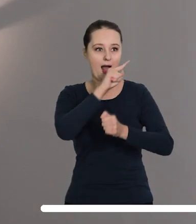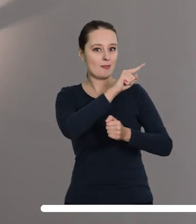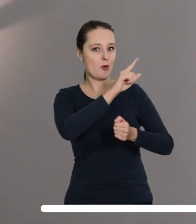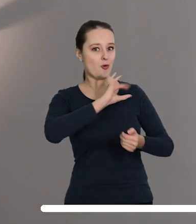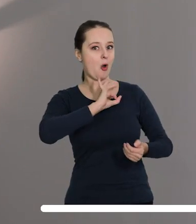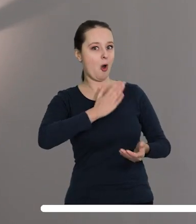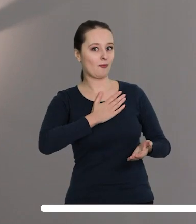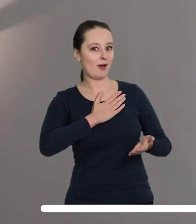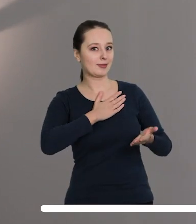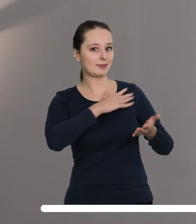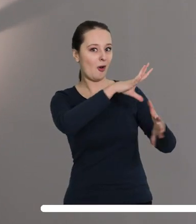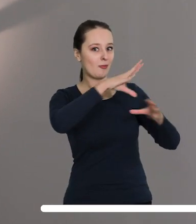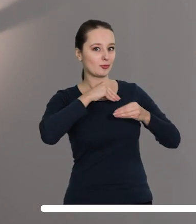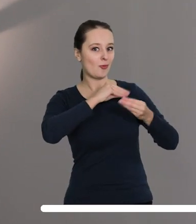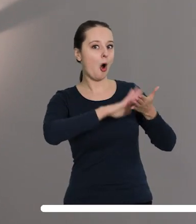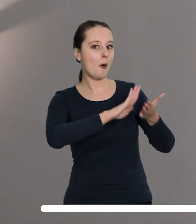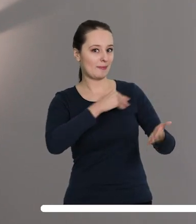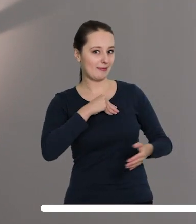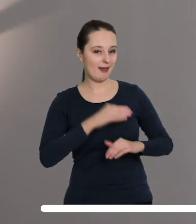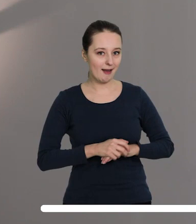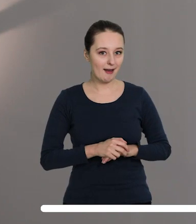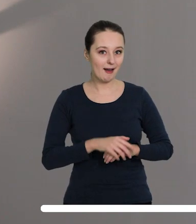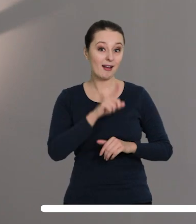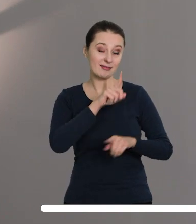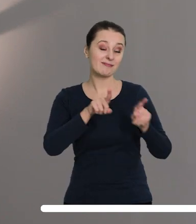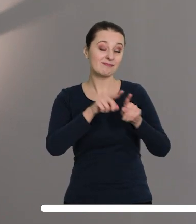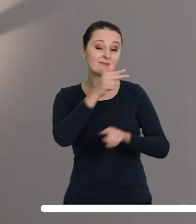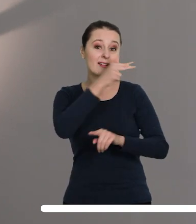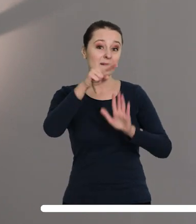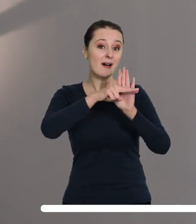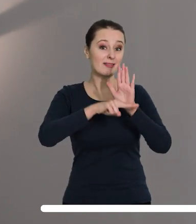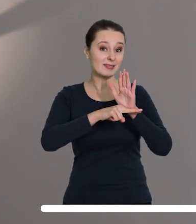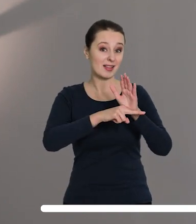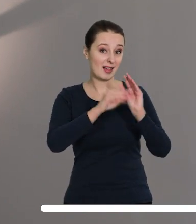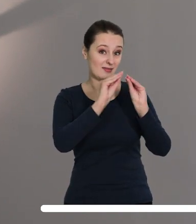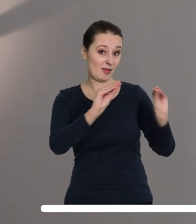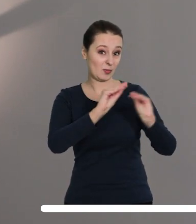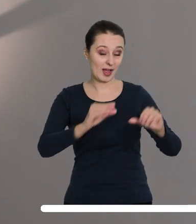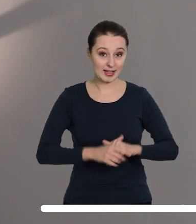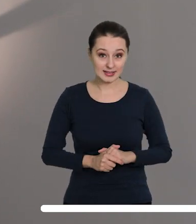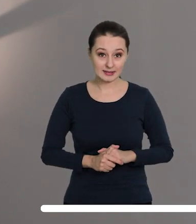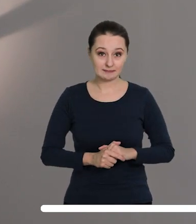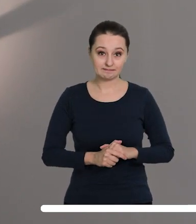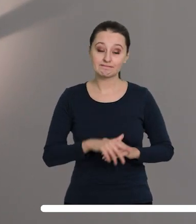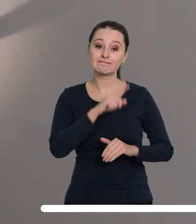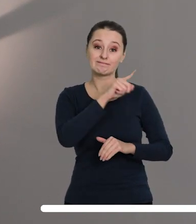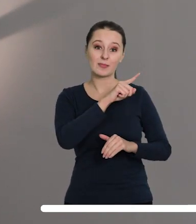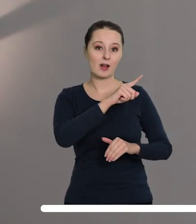lub przyjmować jako własny ich punkt widzenia, także ten na temat reguł panujących w